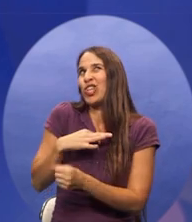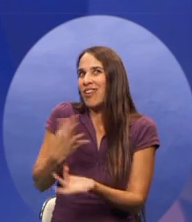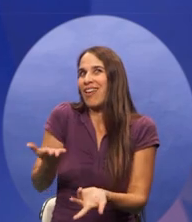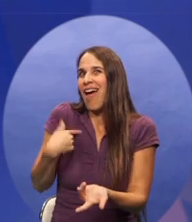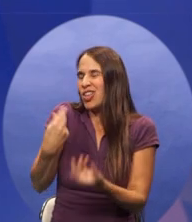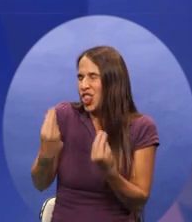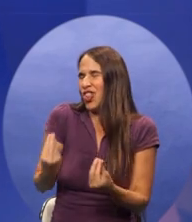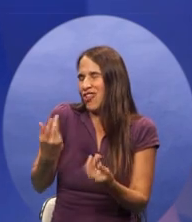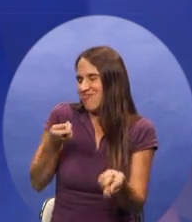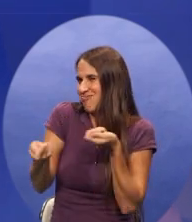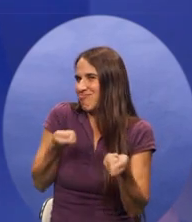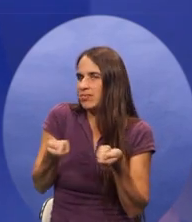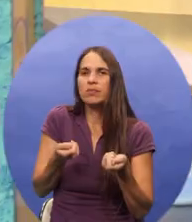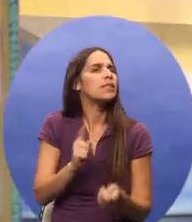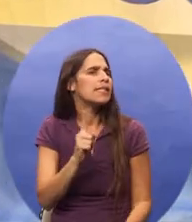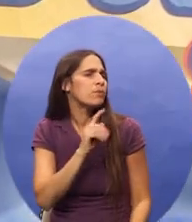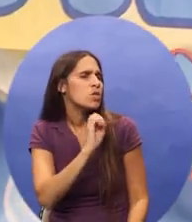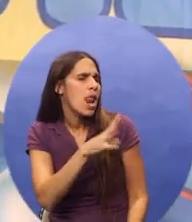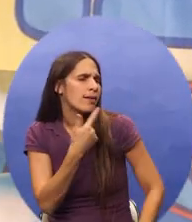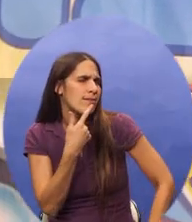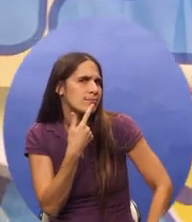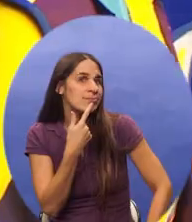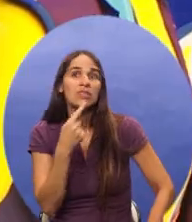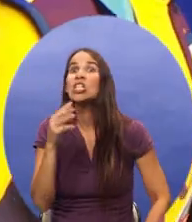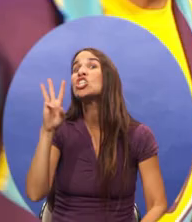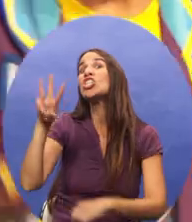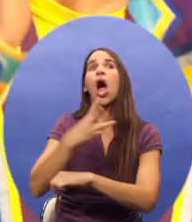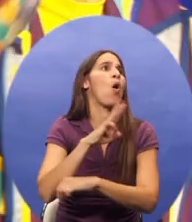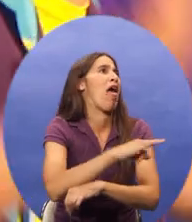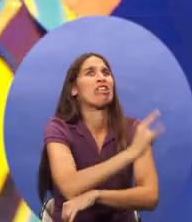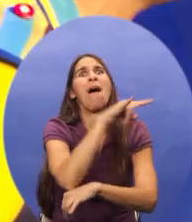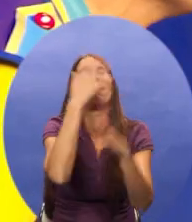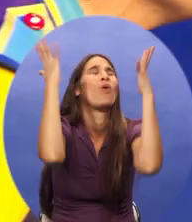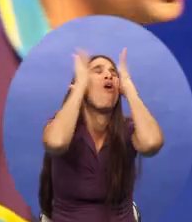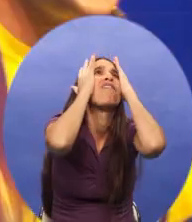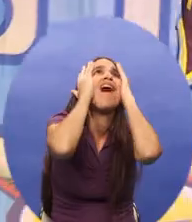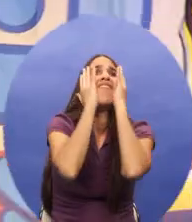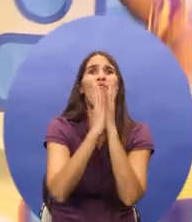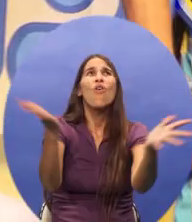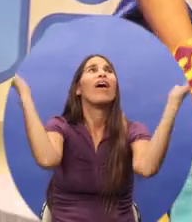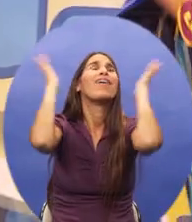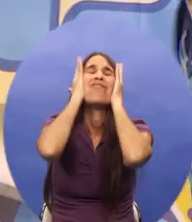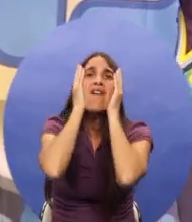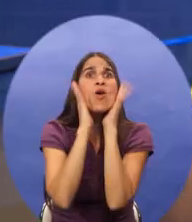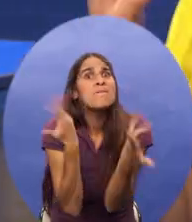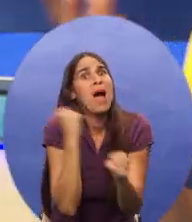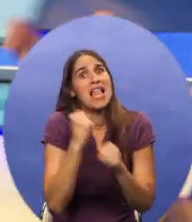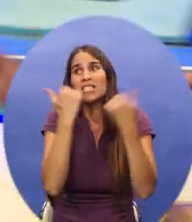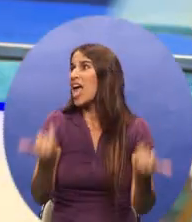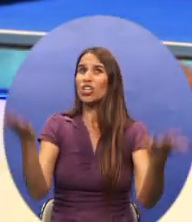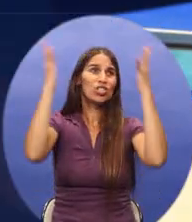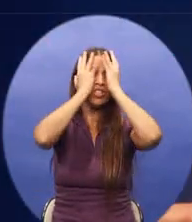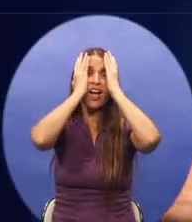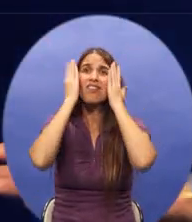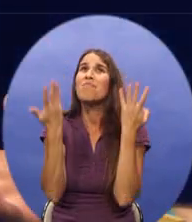העבודה שלי. אני טוב בזה. רגע, רגע, את מי שלחתם? את שאול השבלול. אוי ואבוי, אוי ואבוי. מה